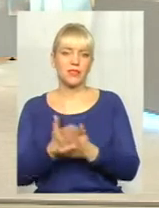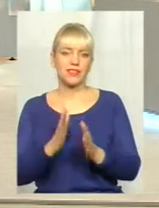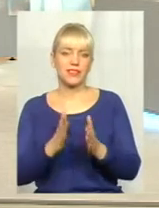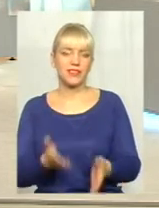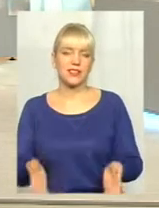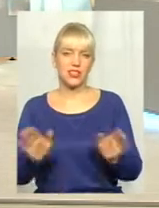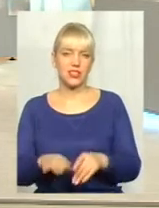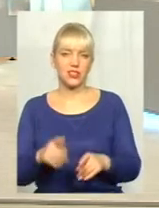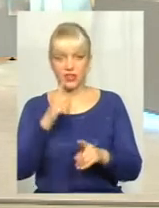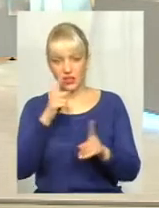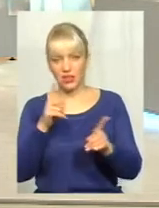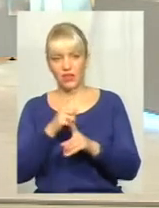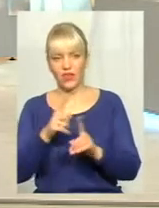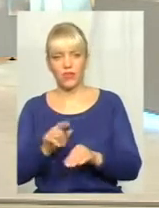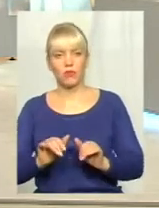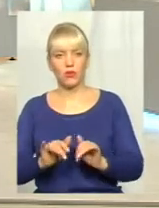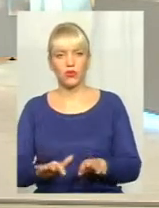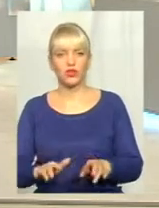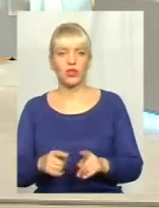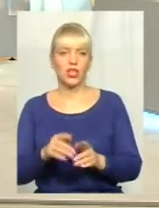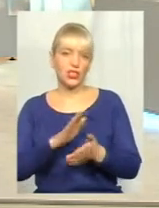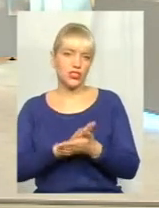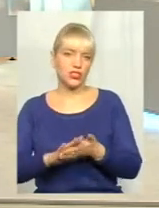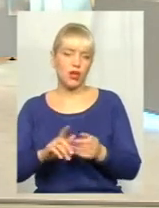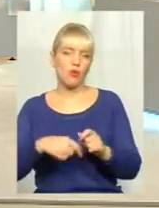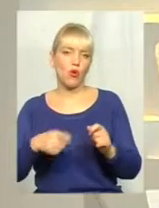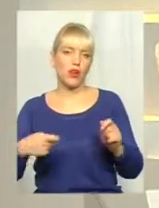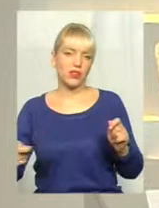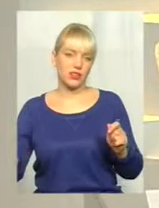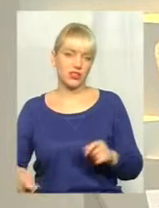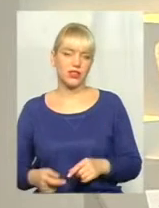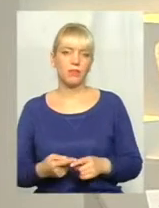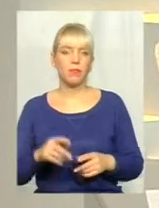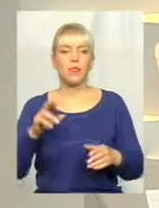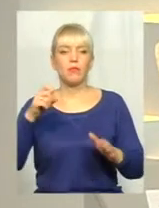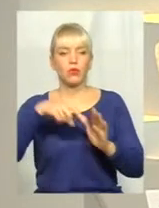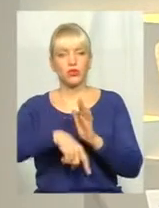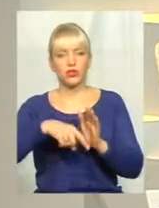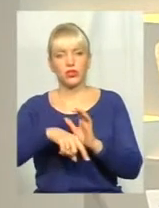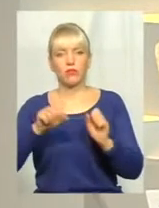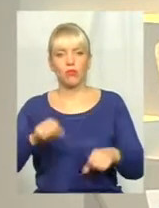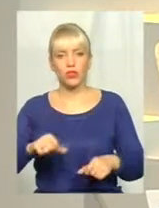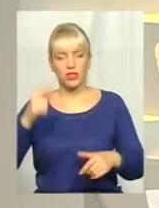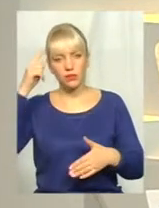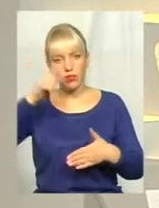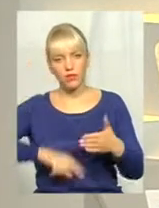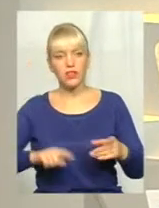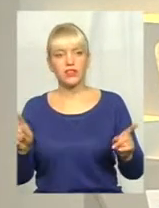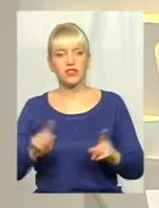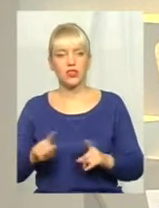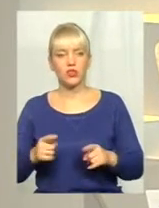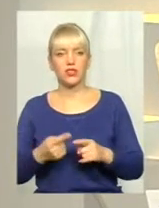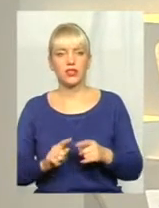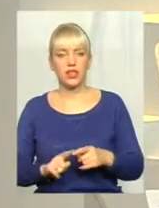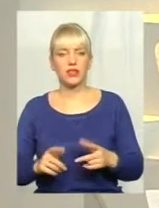тільки невеликі такі процедури, чисто бюрократичні. Тобто, по суті, можна сподіватися, що і